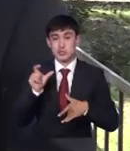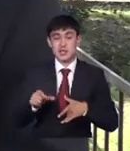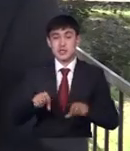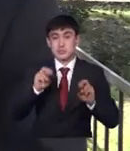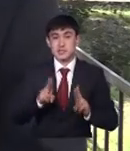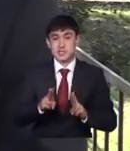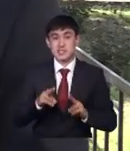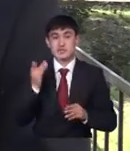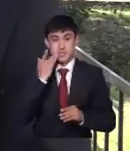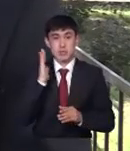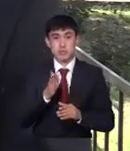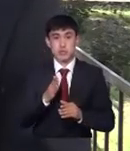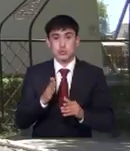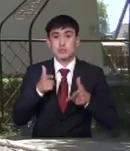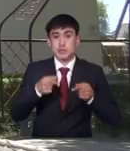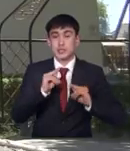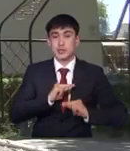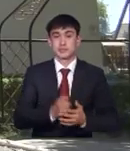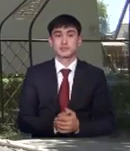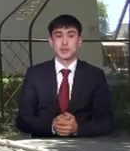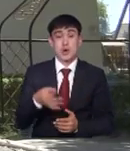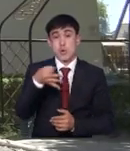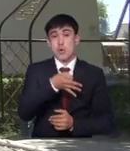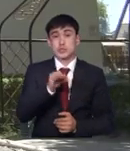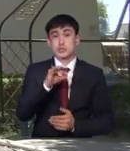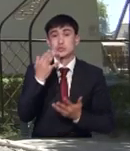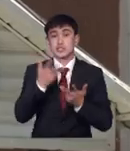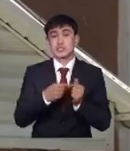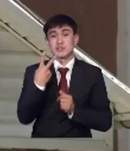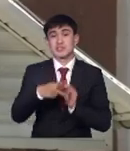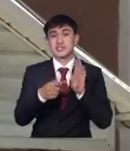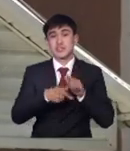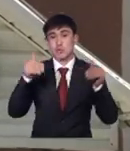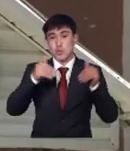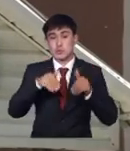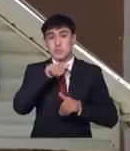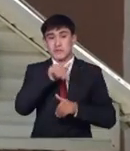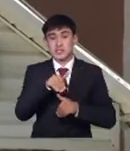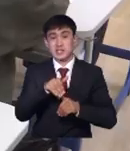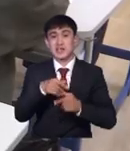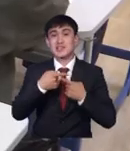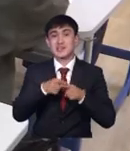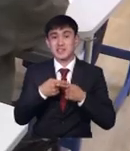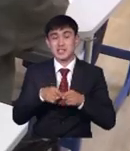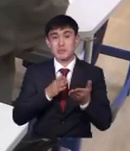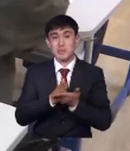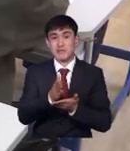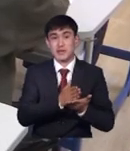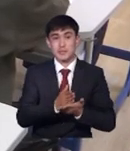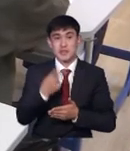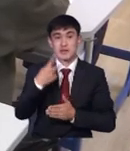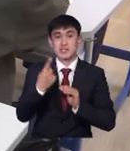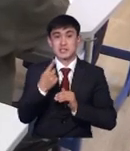специальности всегда будут приделе всего в области тсу насчитывается 27 колледже профессионального и технического направления